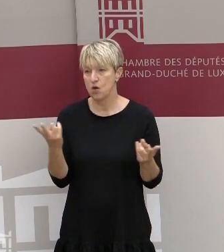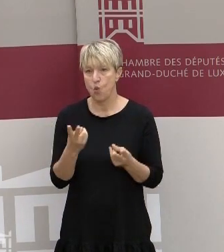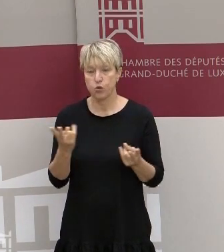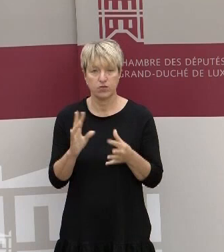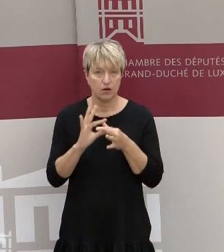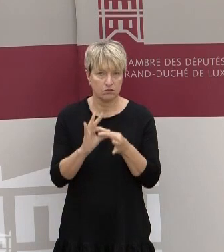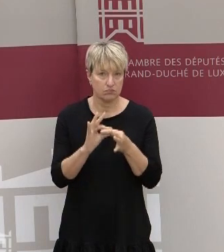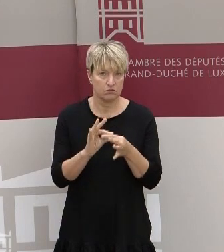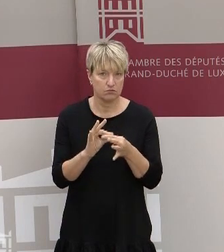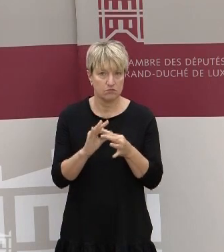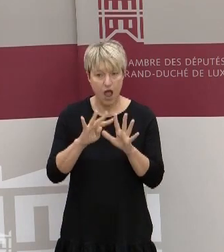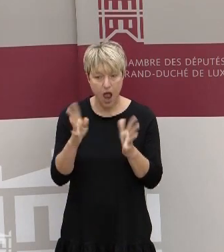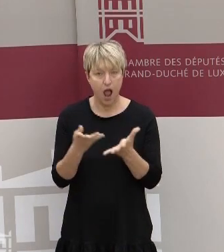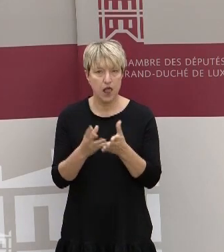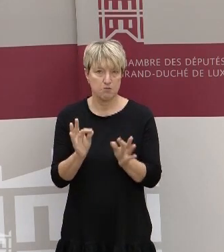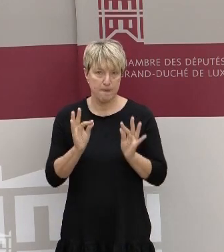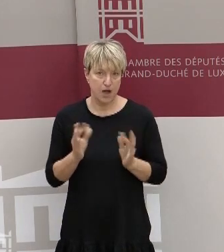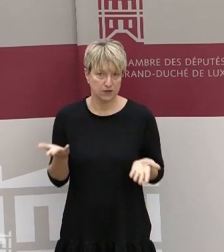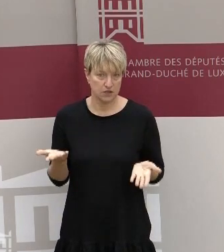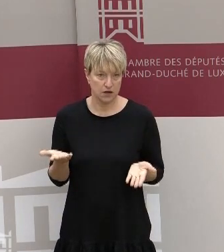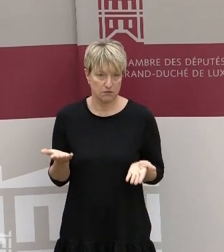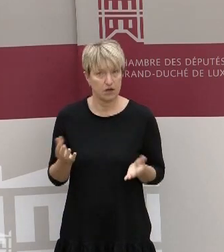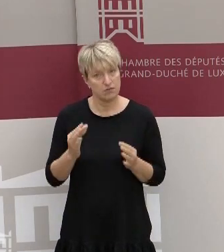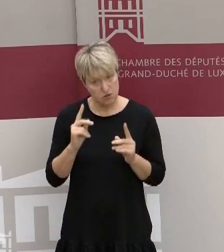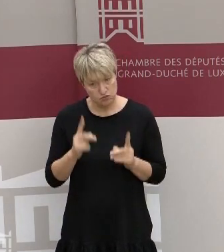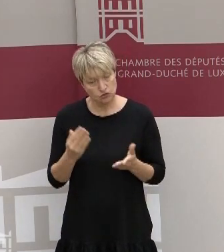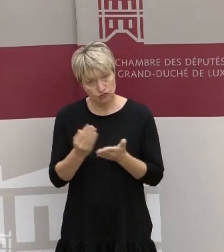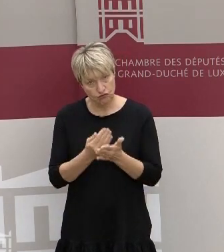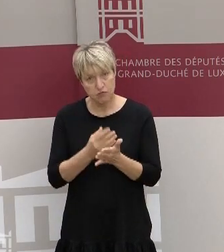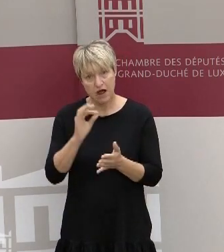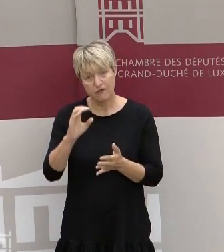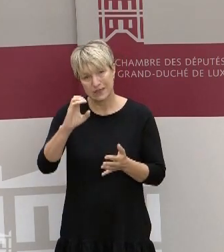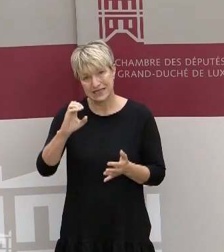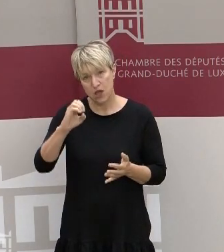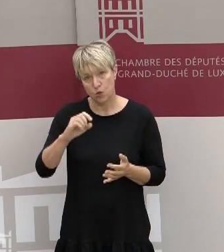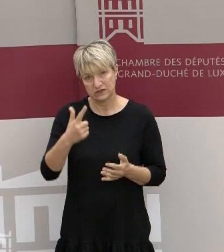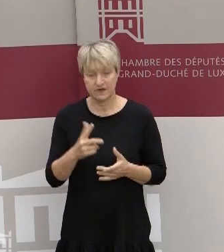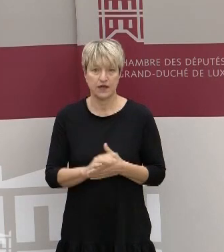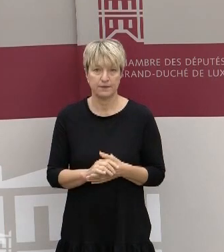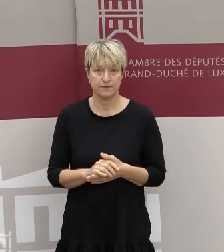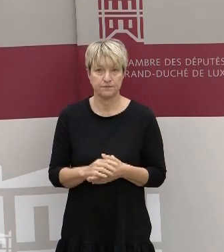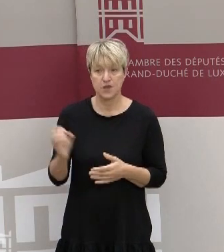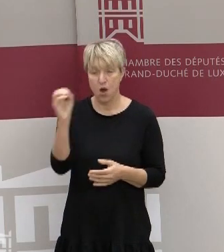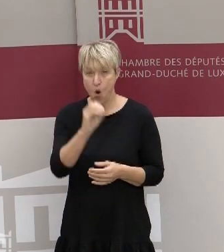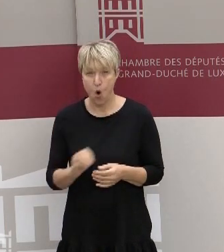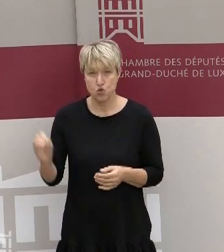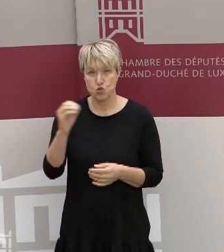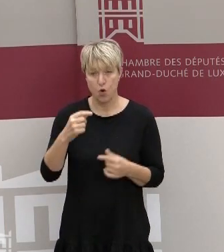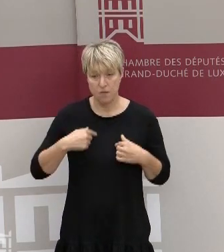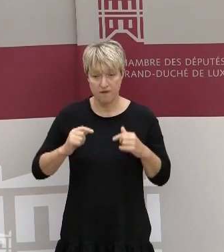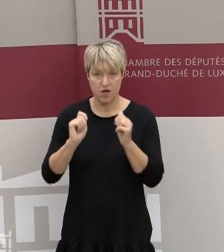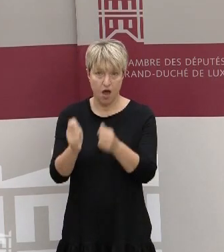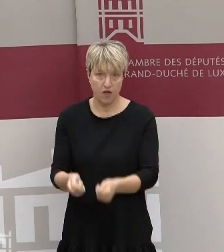Wir hatten hier im Oktober 2 Motionen deposiert. Ein Keier für den Undel und Zinsen zu verdoppeln, die er bei seinem Präfi sein eigenes Zuhause